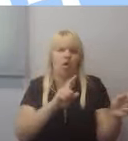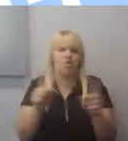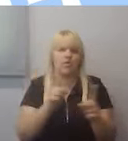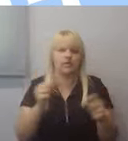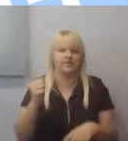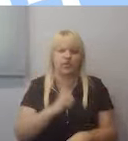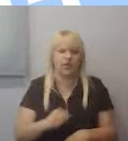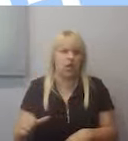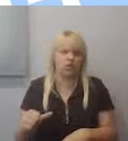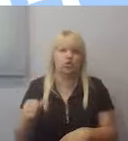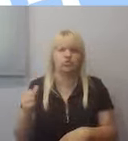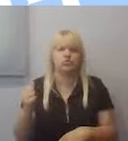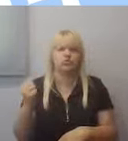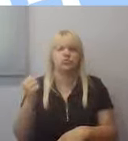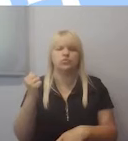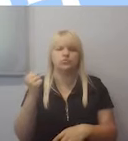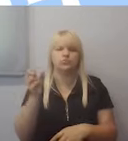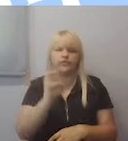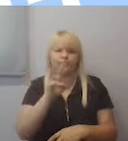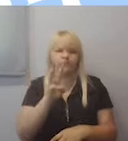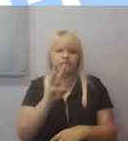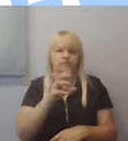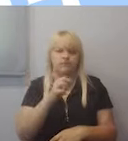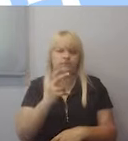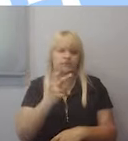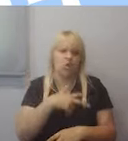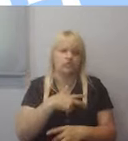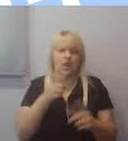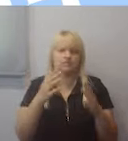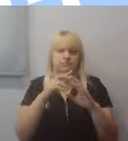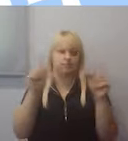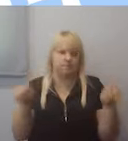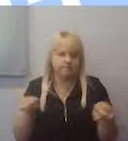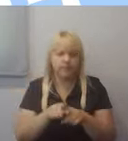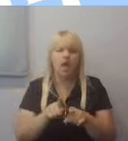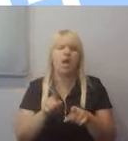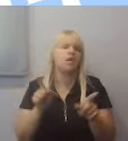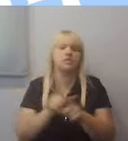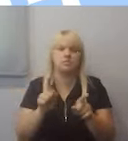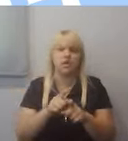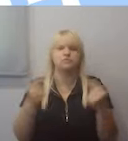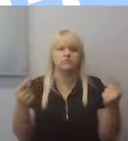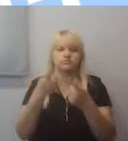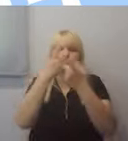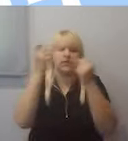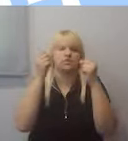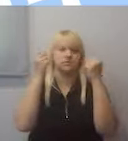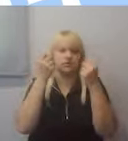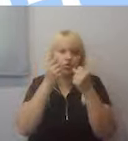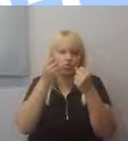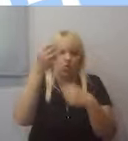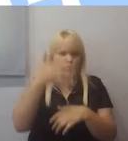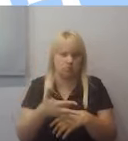sociālajos kontos noteikti ieklausies paziņojumā un rīkojies atbilstoši nosacījumiem kas tad